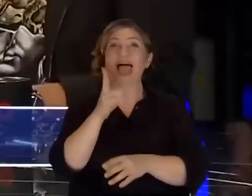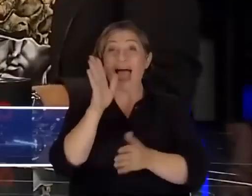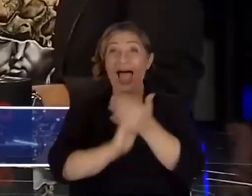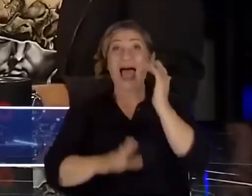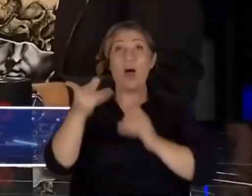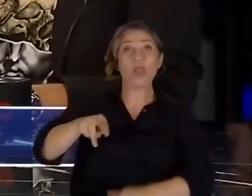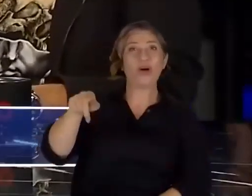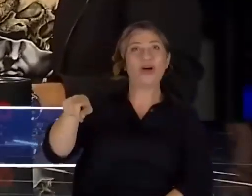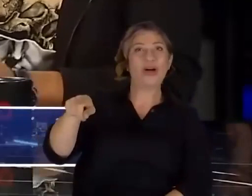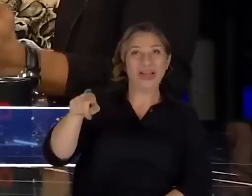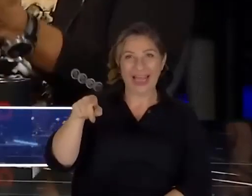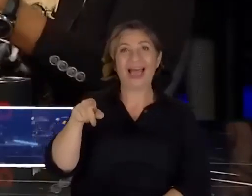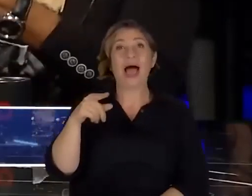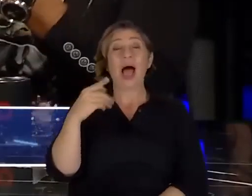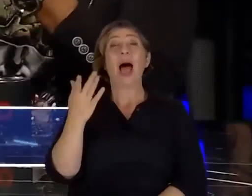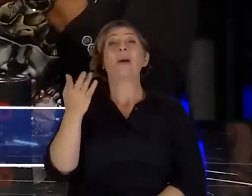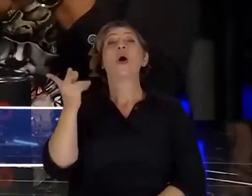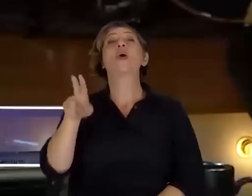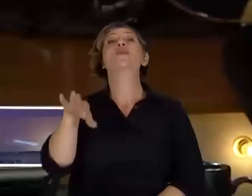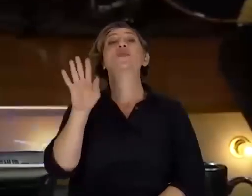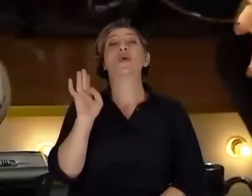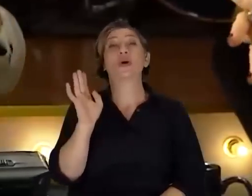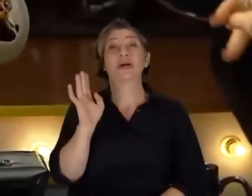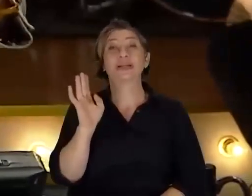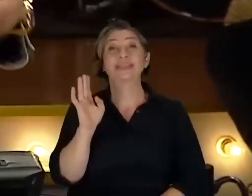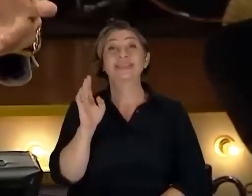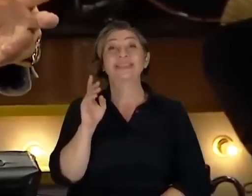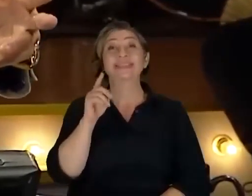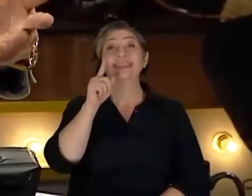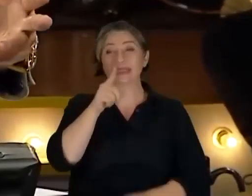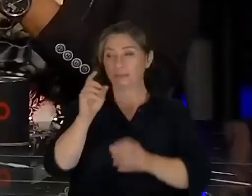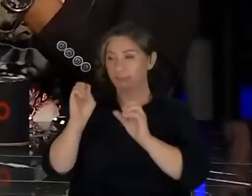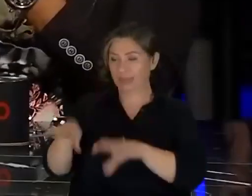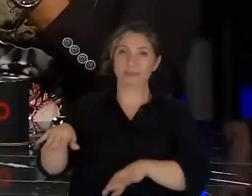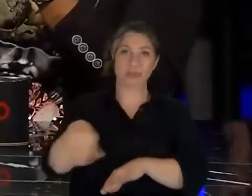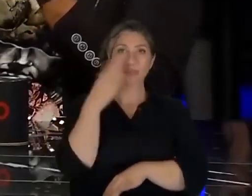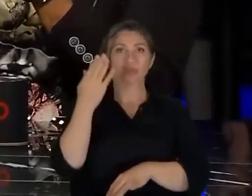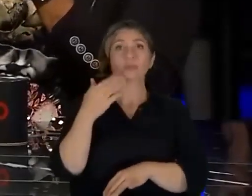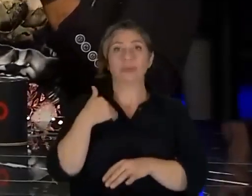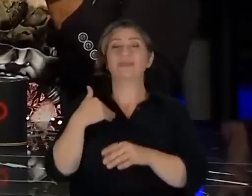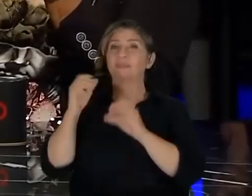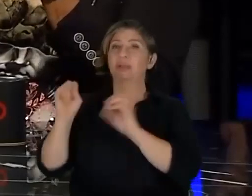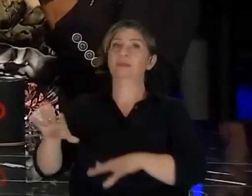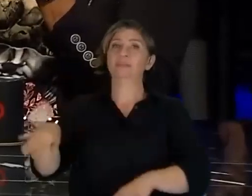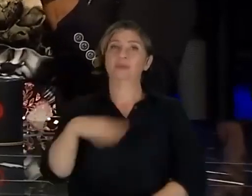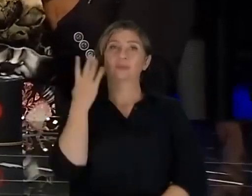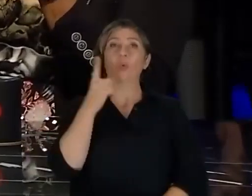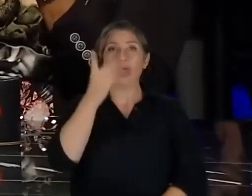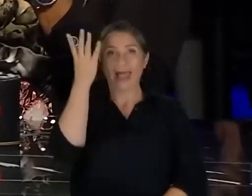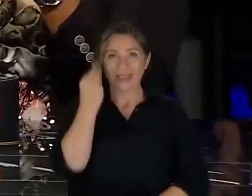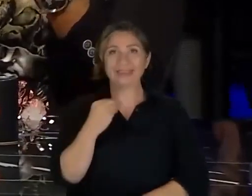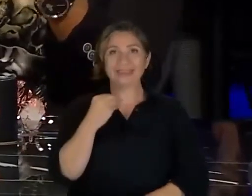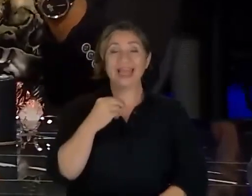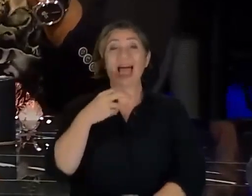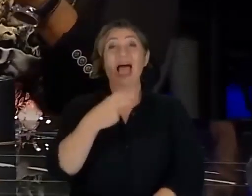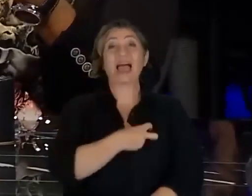dedim sonunda ölüyor. Tamam ama ölmüyor değil mi orada? Yani, sen terk ediyorsun galiba. Ben terk ediyorum evet. Ha, tamam onu anladık